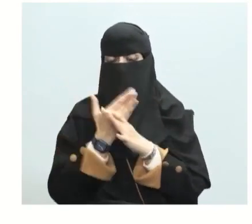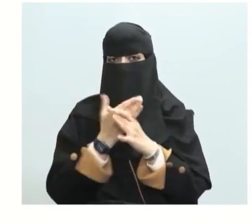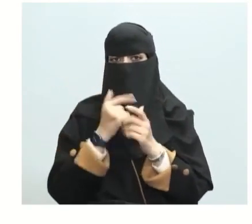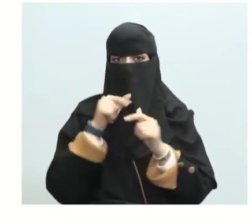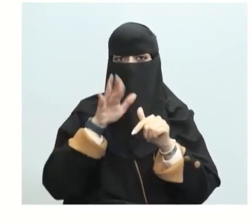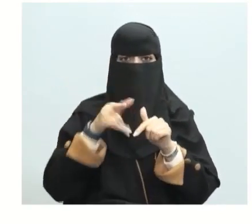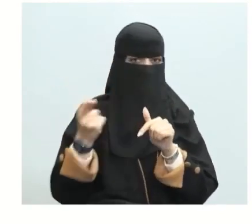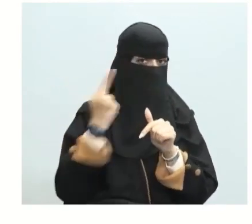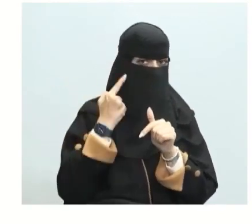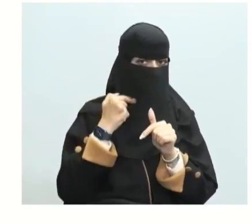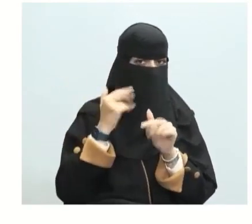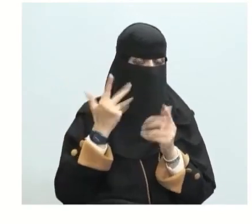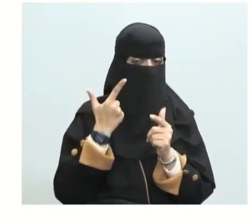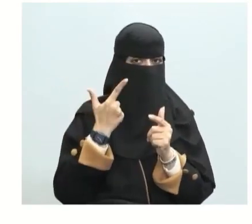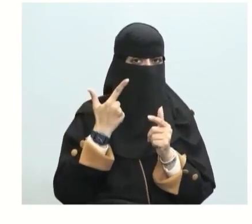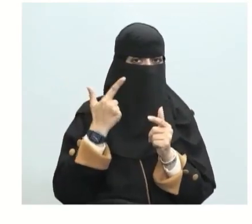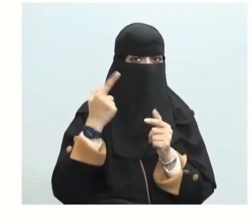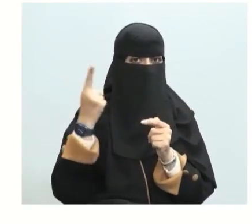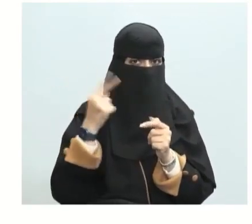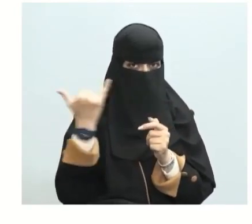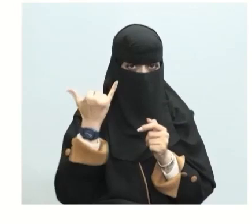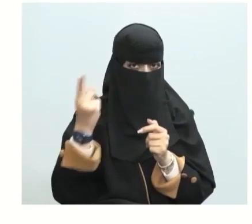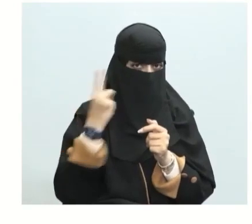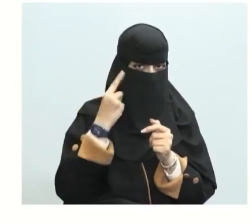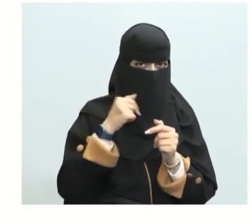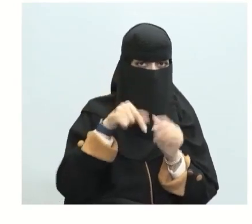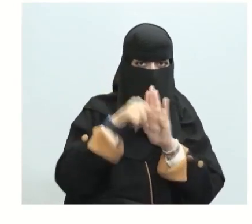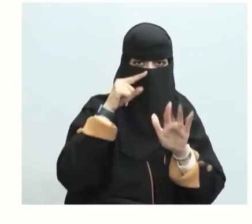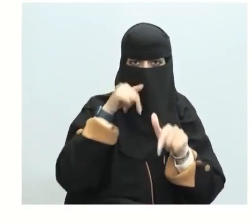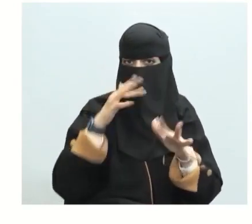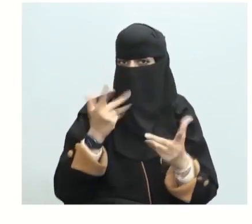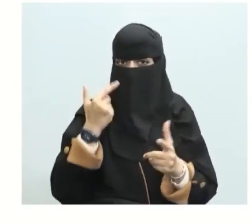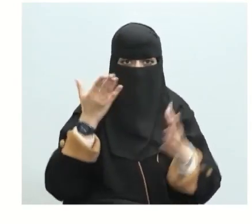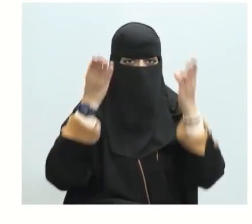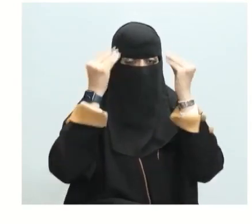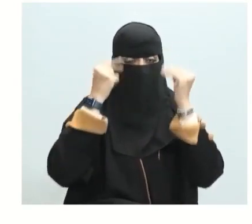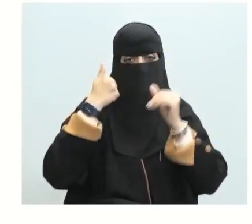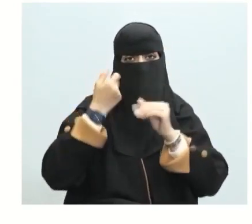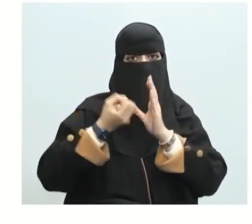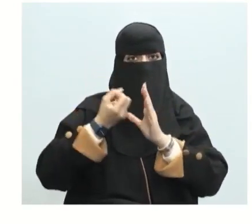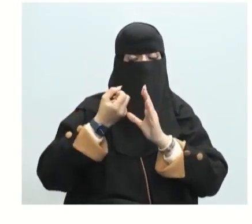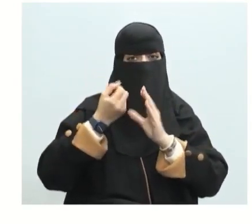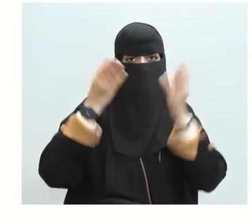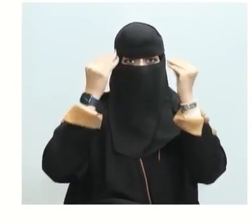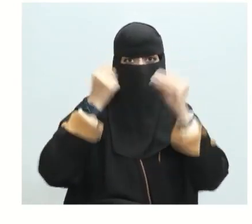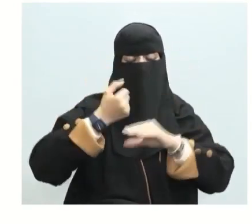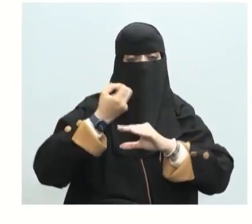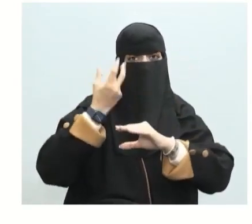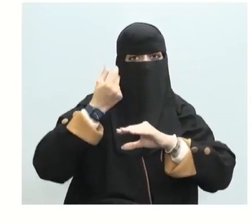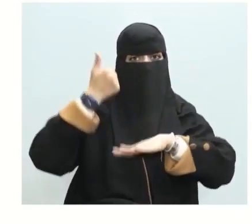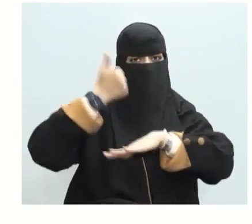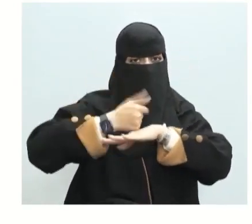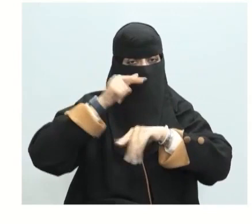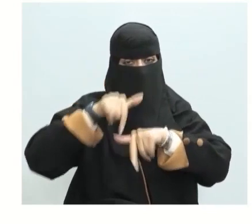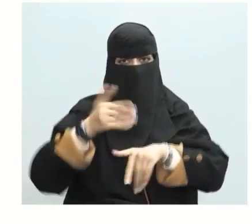للمستمعين ما اهميه هذا الموضوع للمستمعين كذلك ما هي المعلومات والافكار الاساسيه لهذا الموضوع ايضا اسلوب التاثير